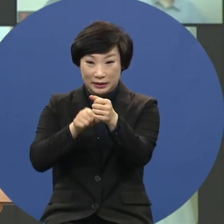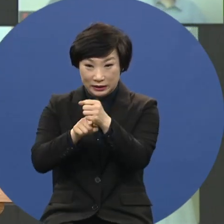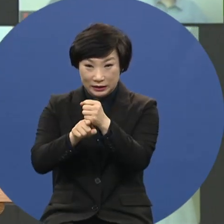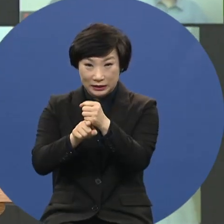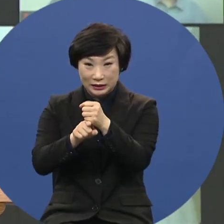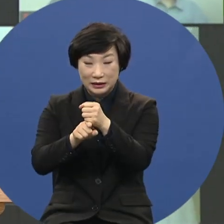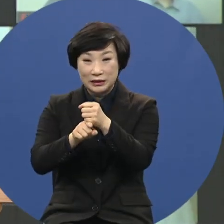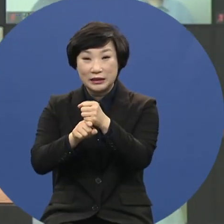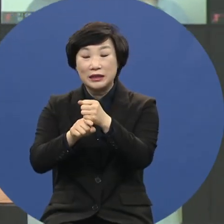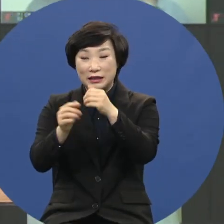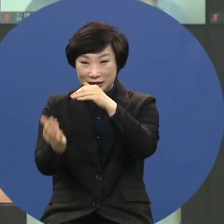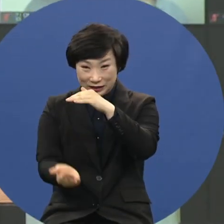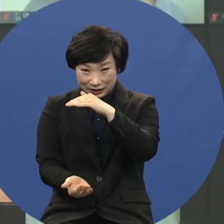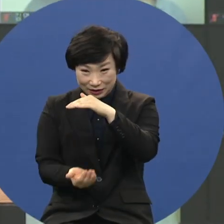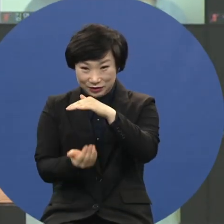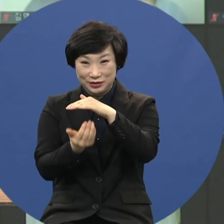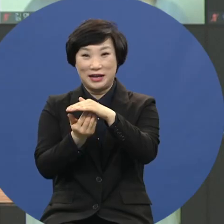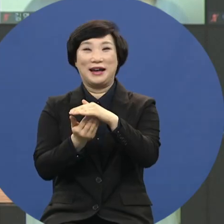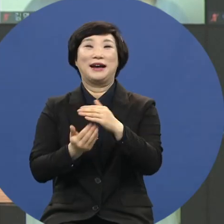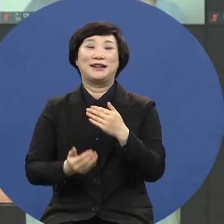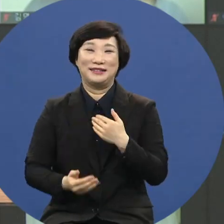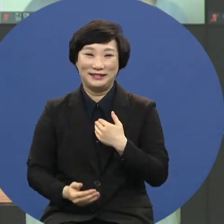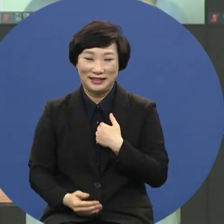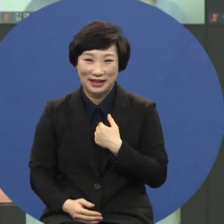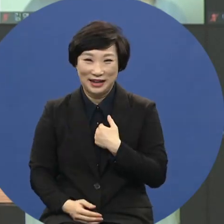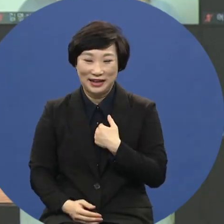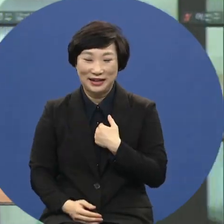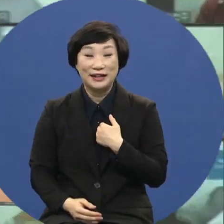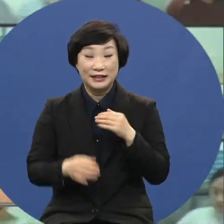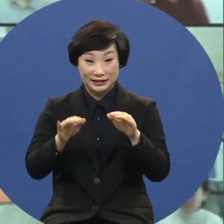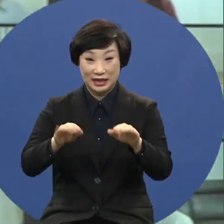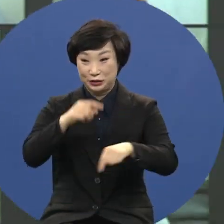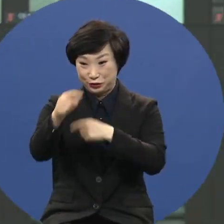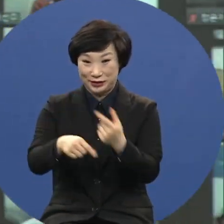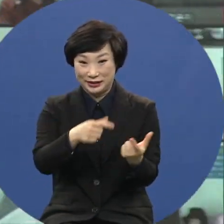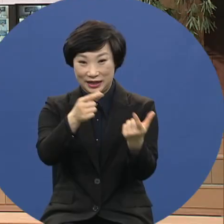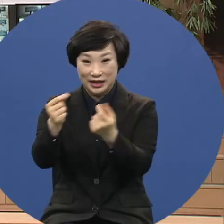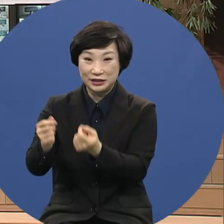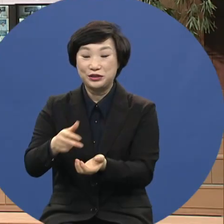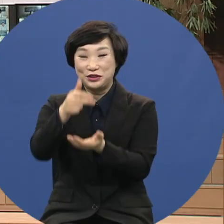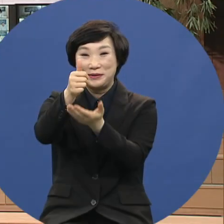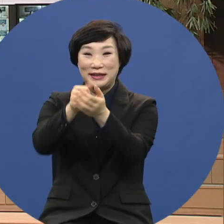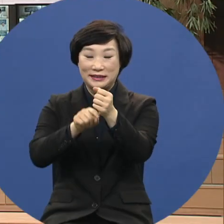뜻을 내가 이루자. 다 같이 주님의 뜻을